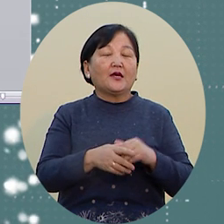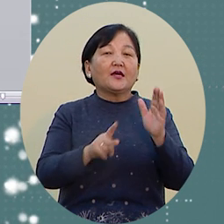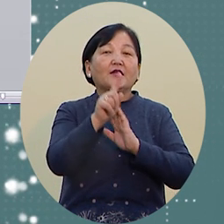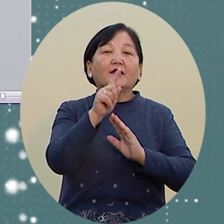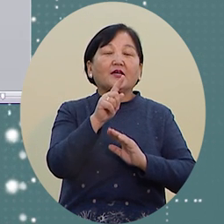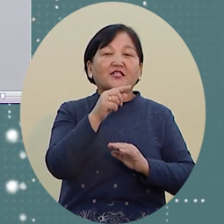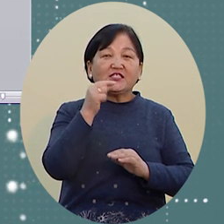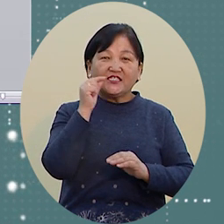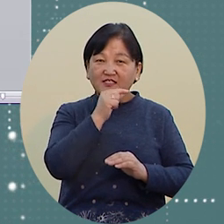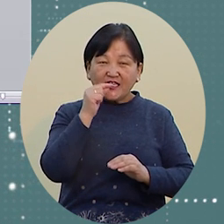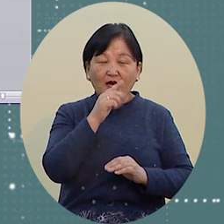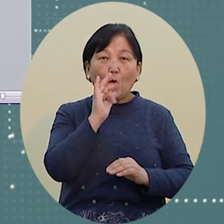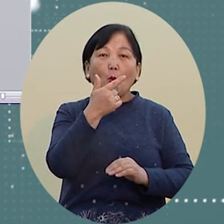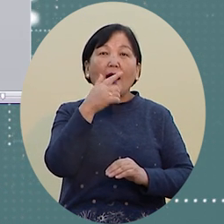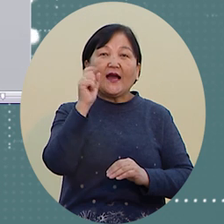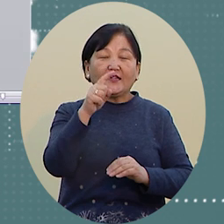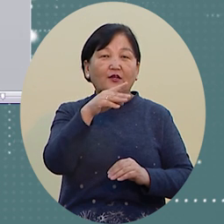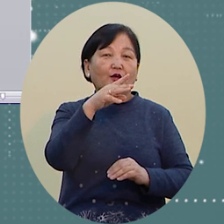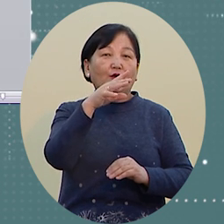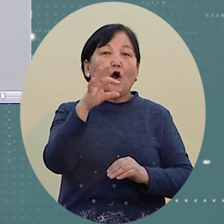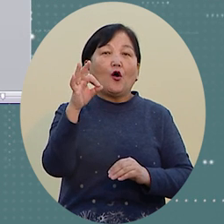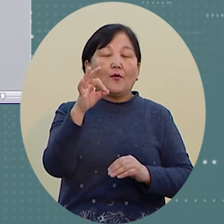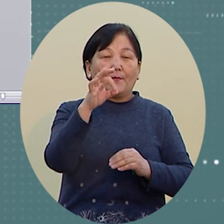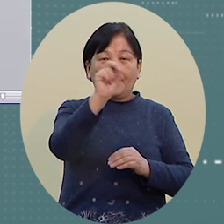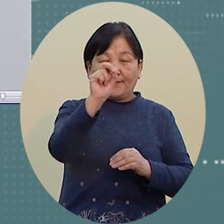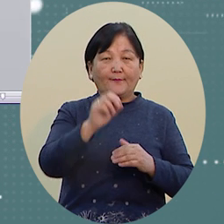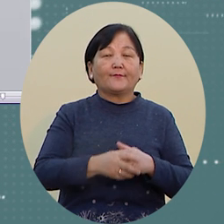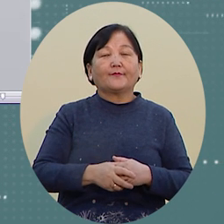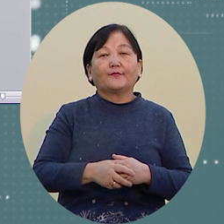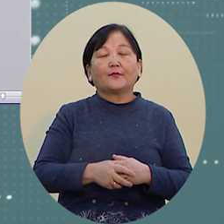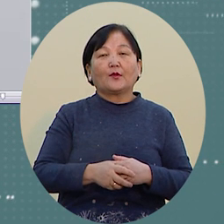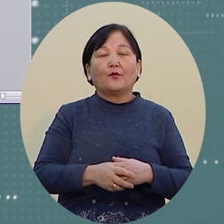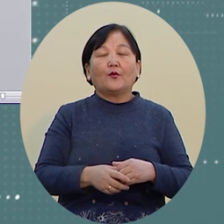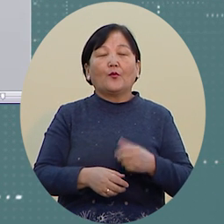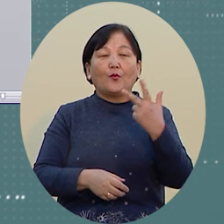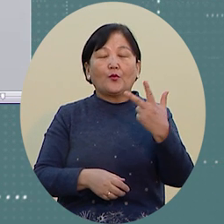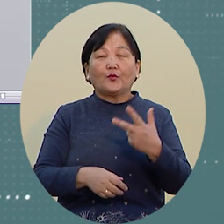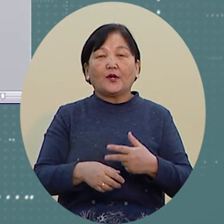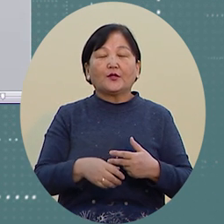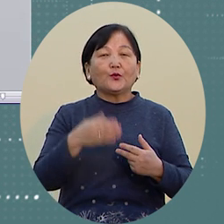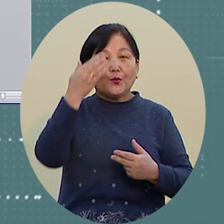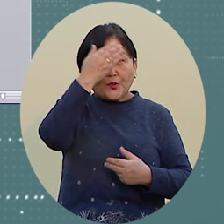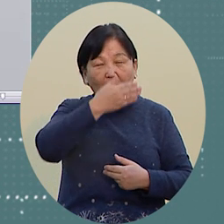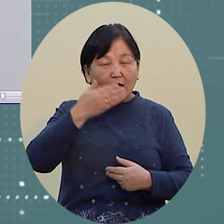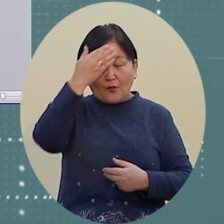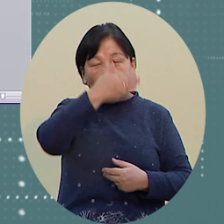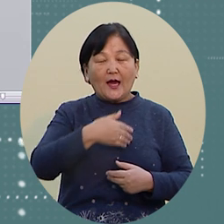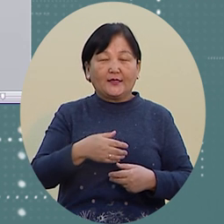угаах тоо гэж бичнэ. За тэгээд дараа нь болохоор нүур гараа угаах гэж бичнэ.